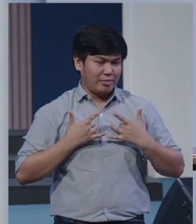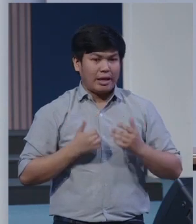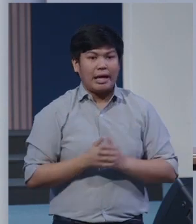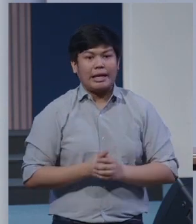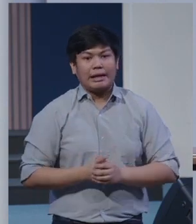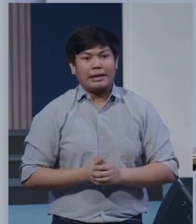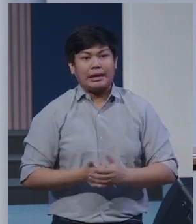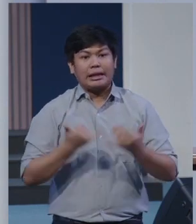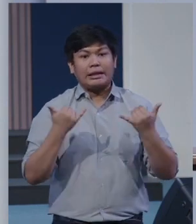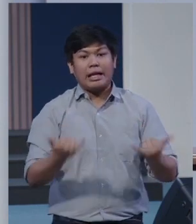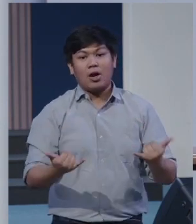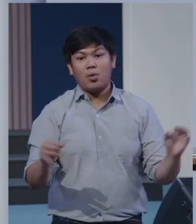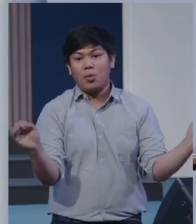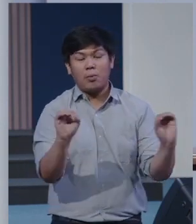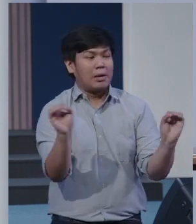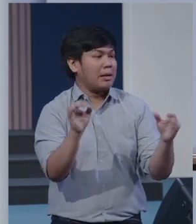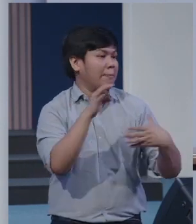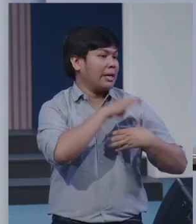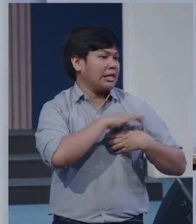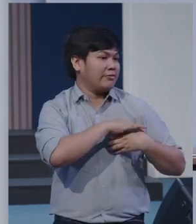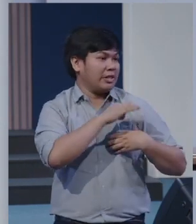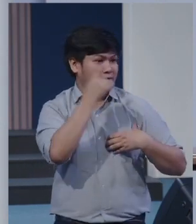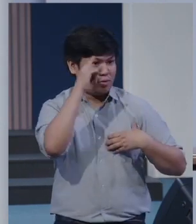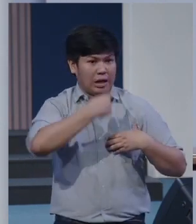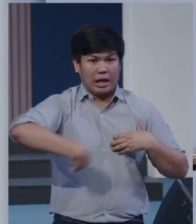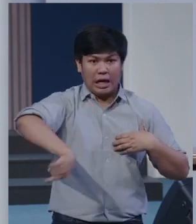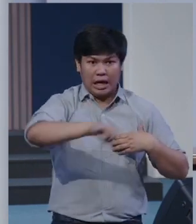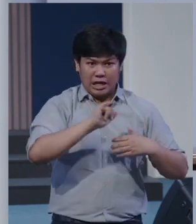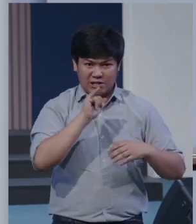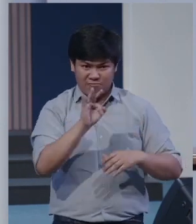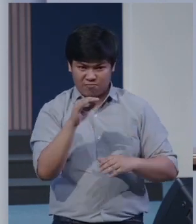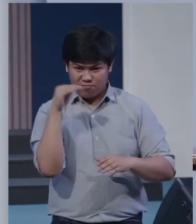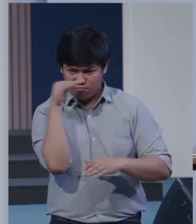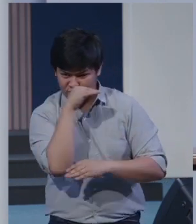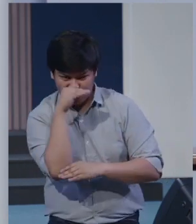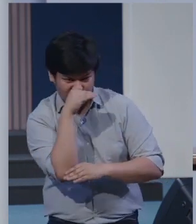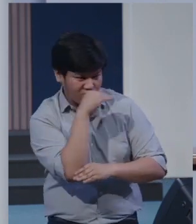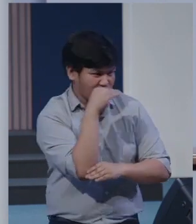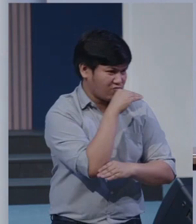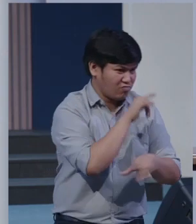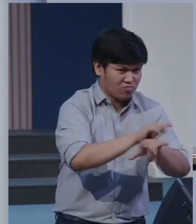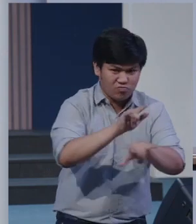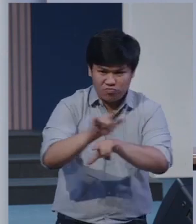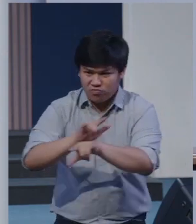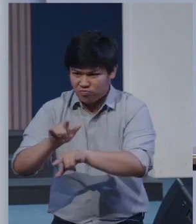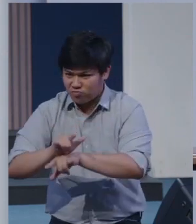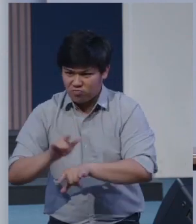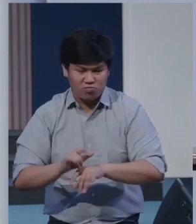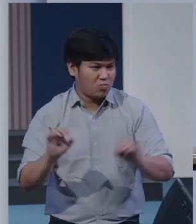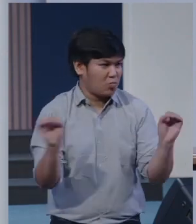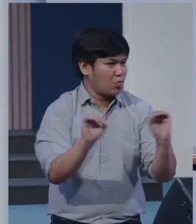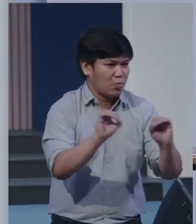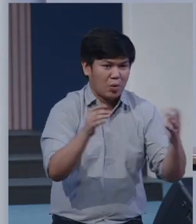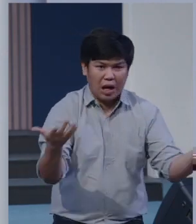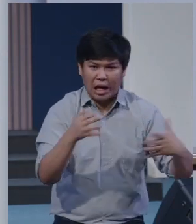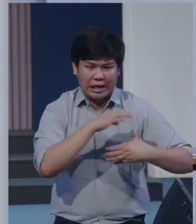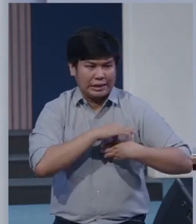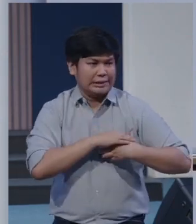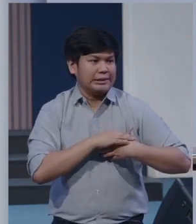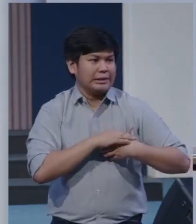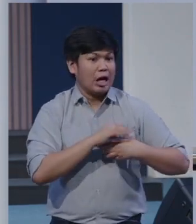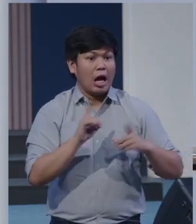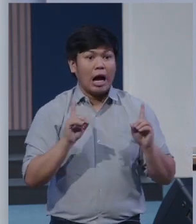pakinabang sa atin mga kapatid ang magbulaan sa isa't isa nakakasira